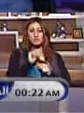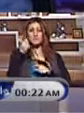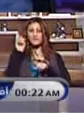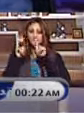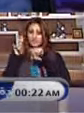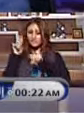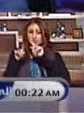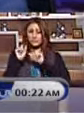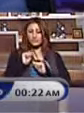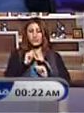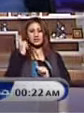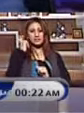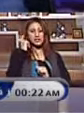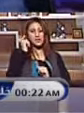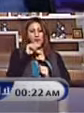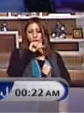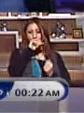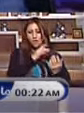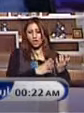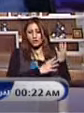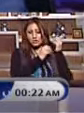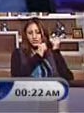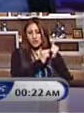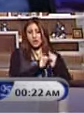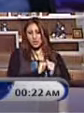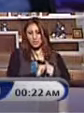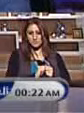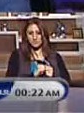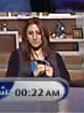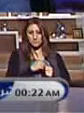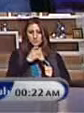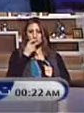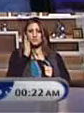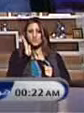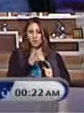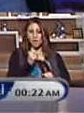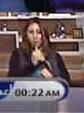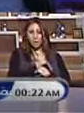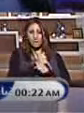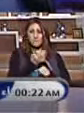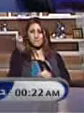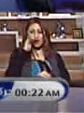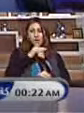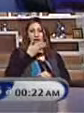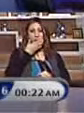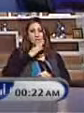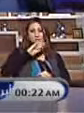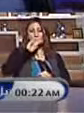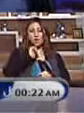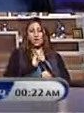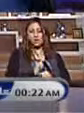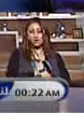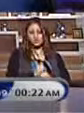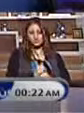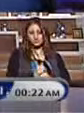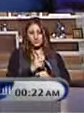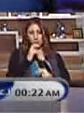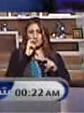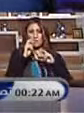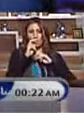فسمع عمر قال صلى الله عليه وسلم يا رسول الله عسى ان يكون له موقفا تحمده عليه يوما ادب